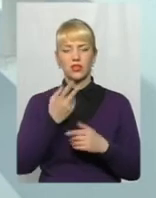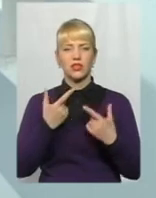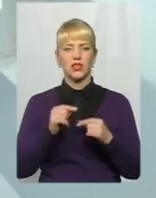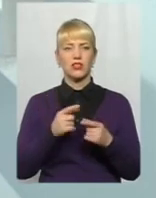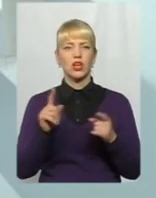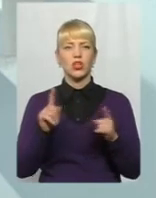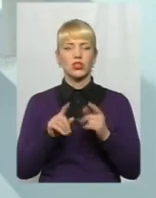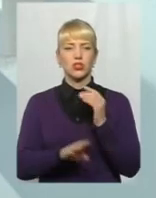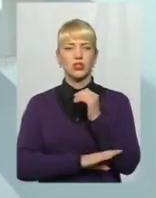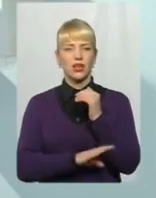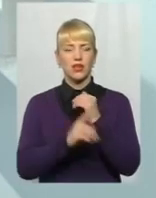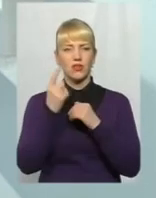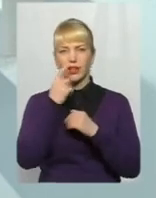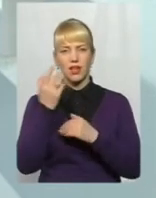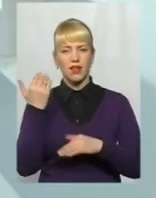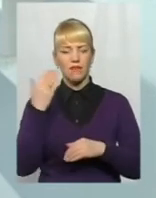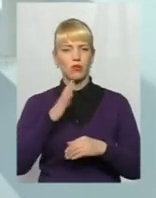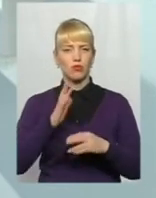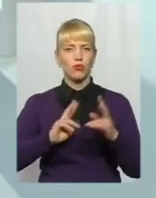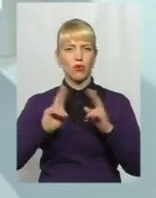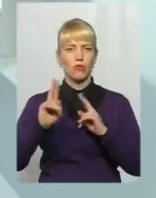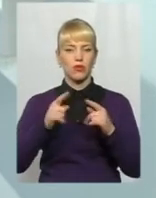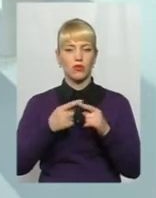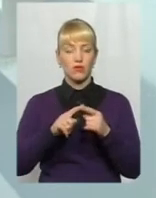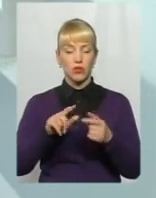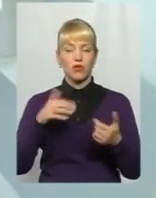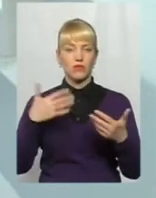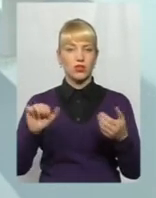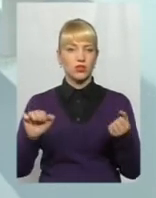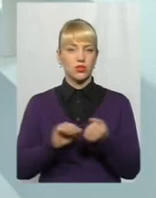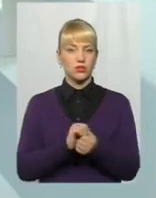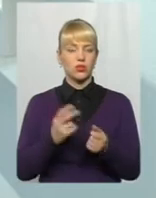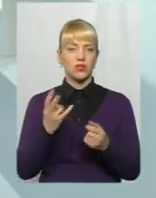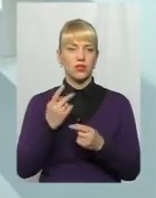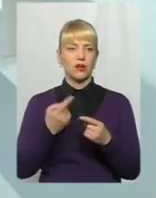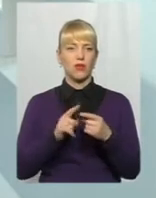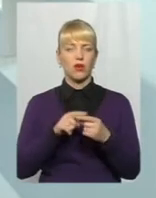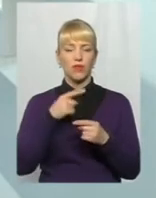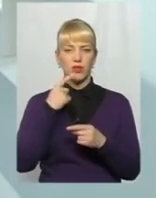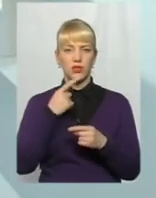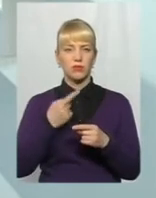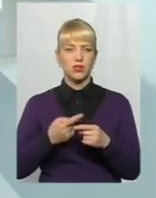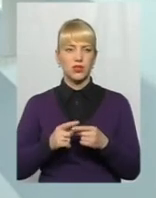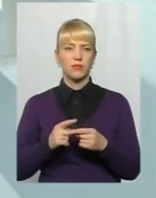дерево недавно омолоджувалось і воно засохло, дуже добре, треба про це говорити і наголошувати. Тобто... Дякую за дзвіночок,